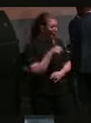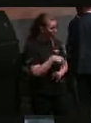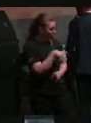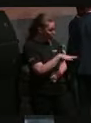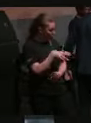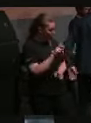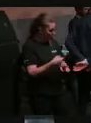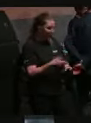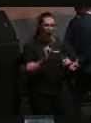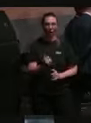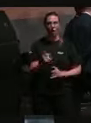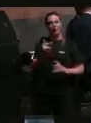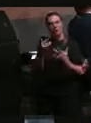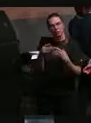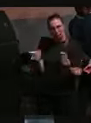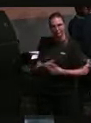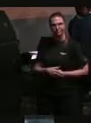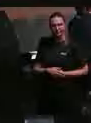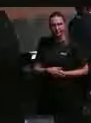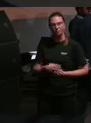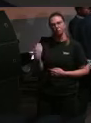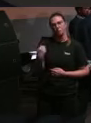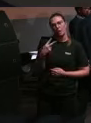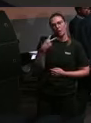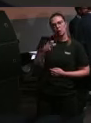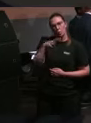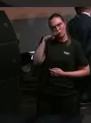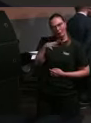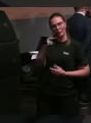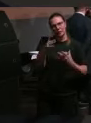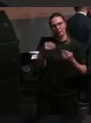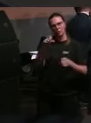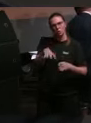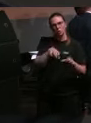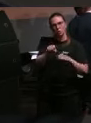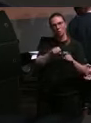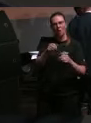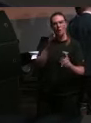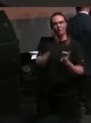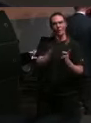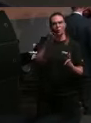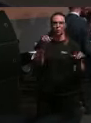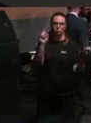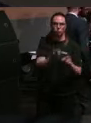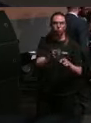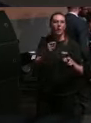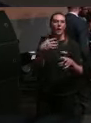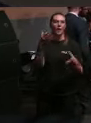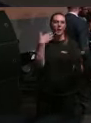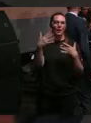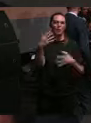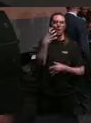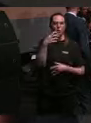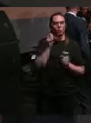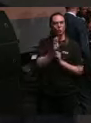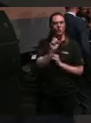gjør vi, Kristiansand. I 2019 så vedtok bystyret Kristiansand å redusere klimagassutslippene med 80%. Og så var